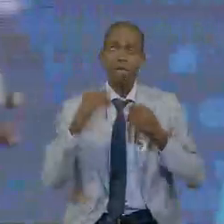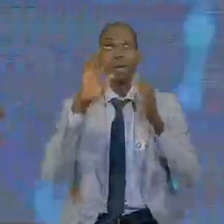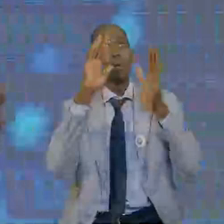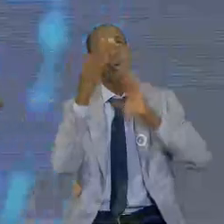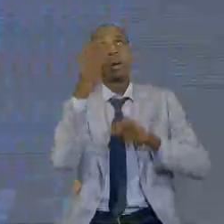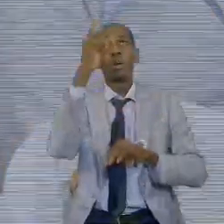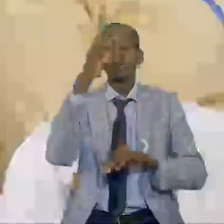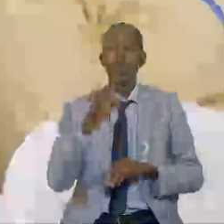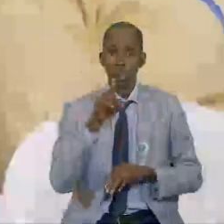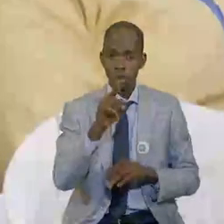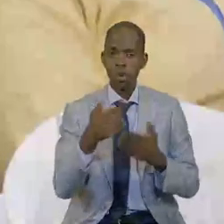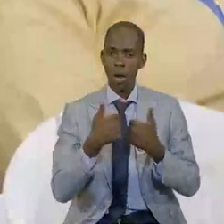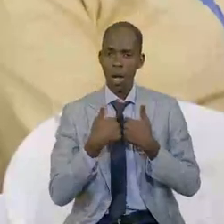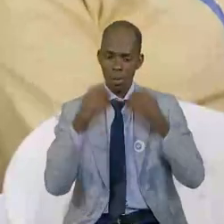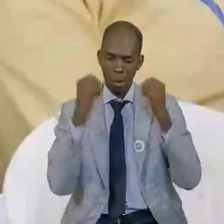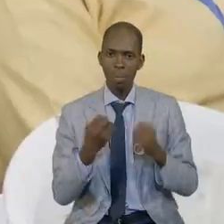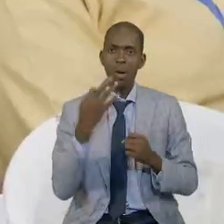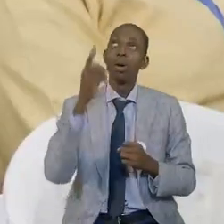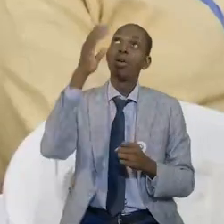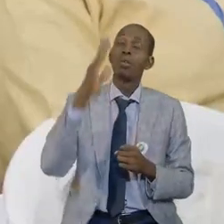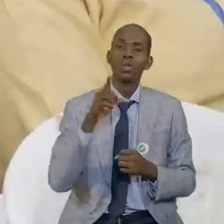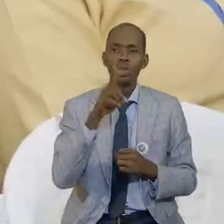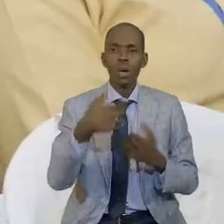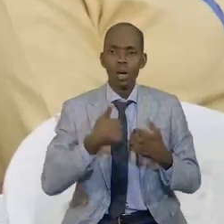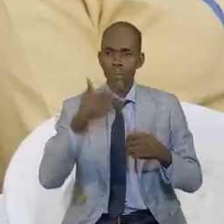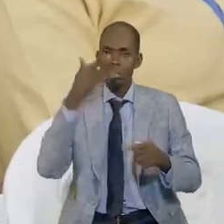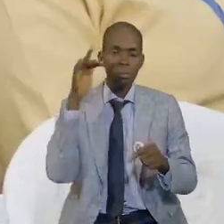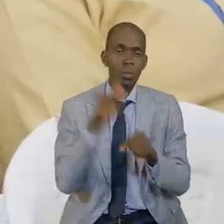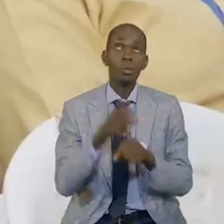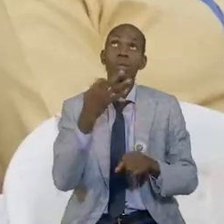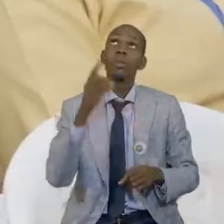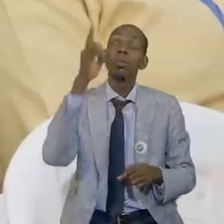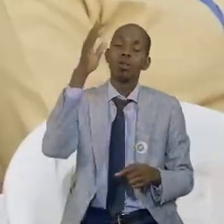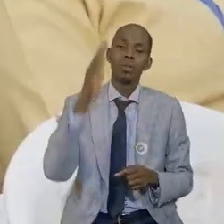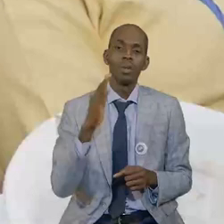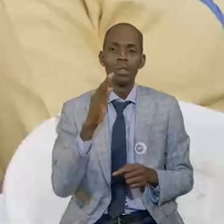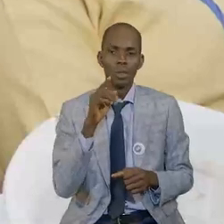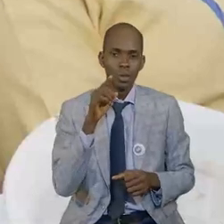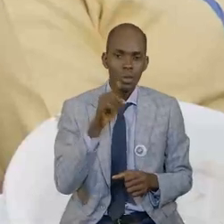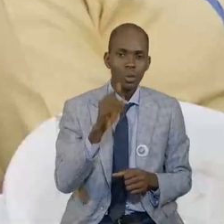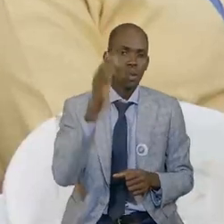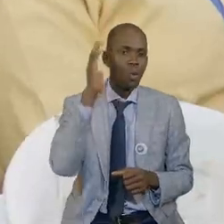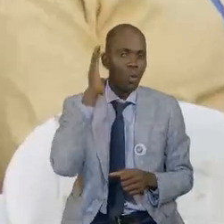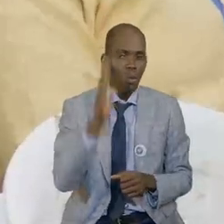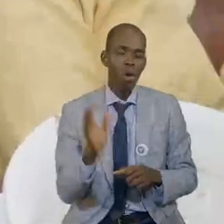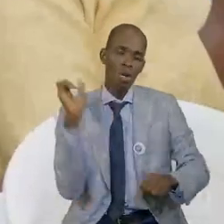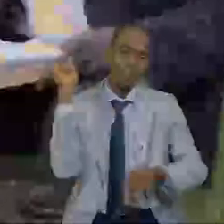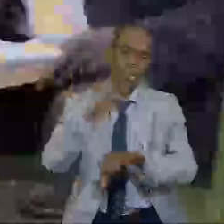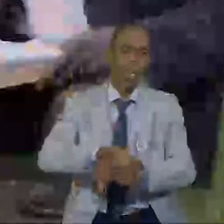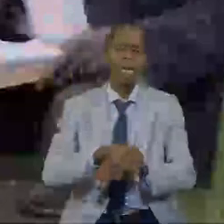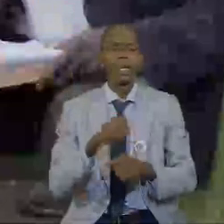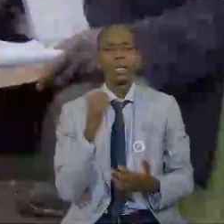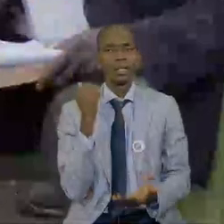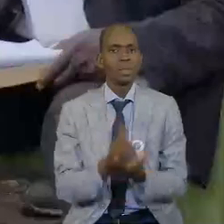The power of God. Tu as la puissance de you Dieu. The promise of God. Tu as les promesses de Dieu. You will overcome. Tu vas